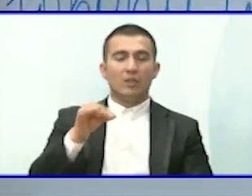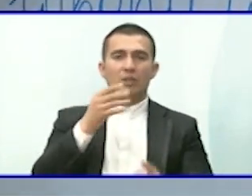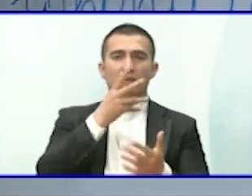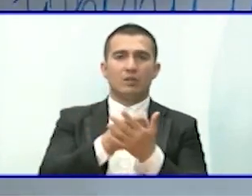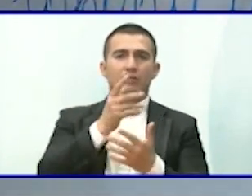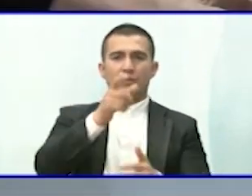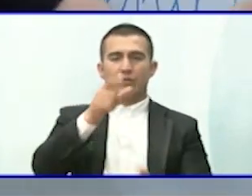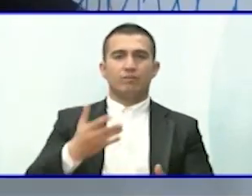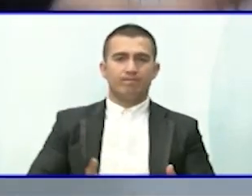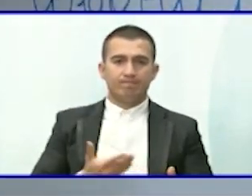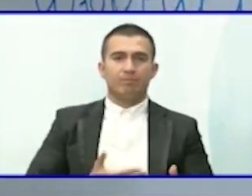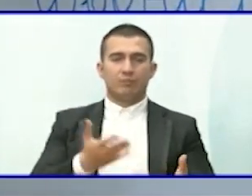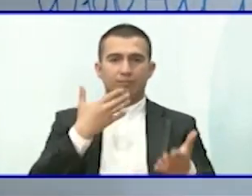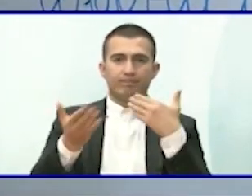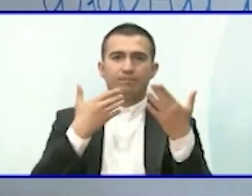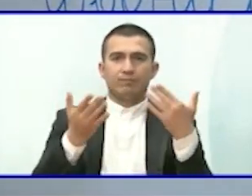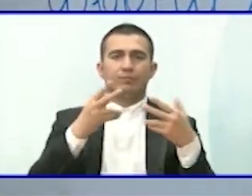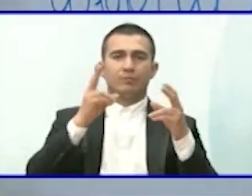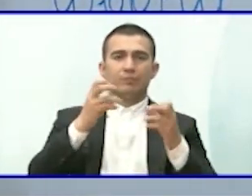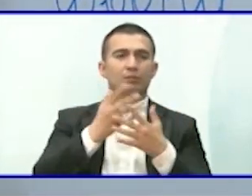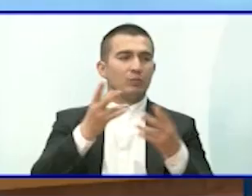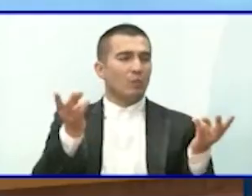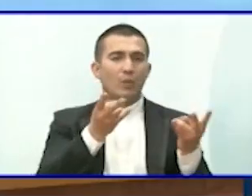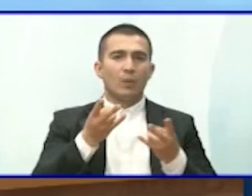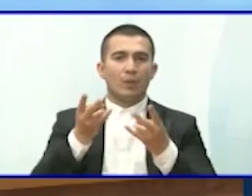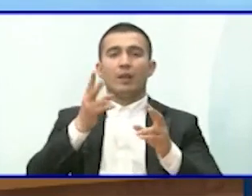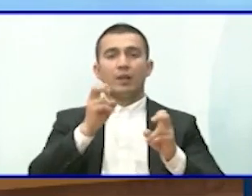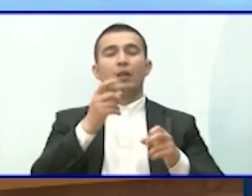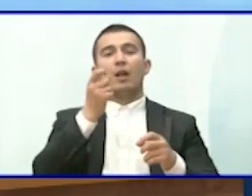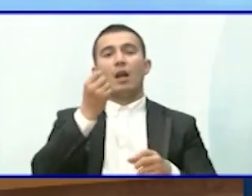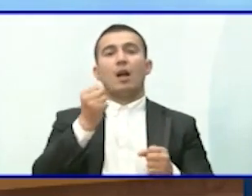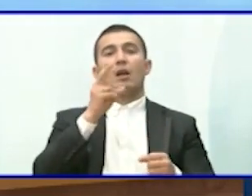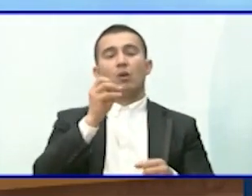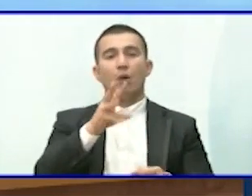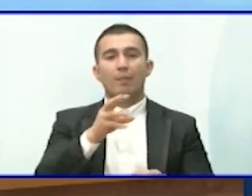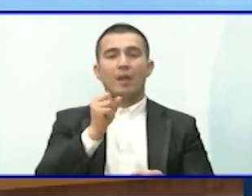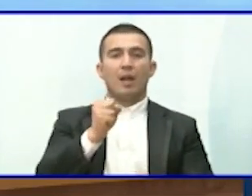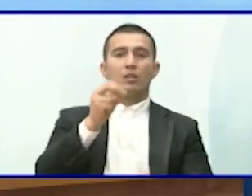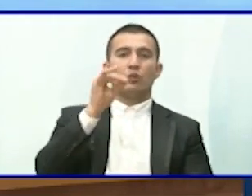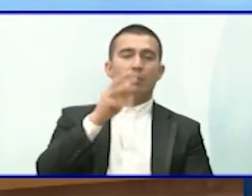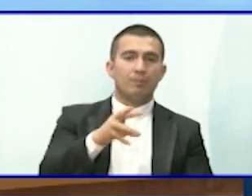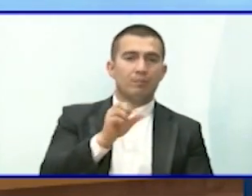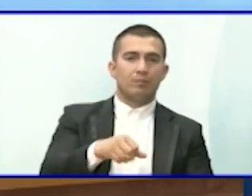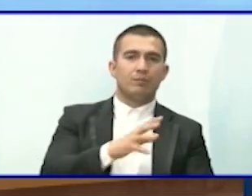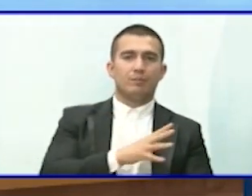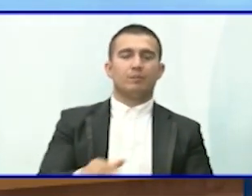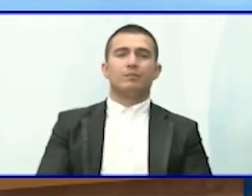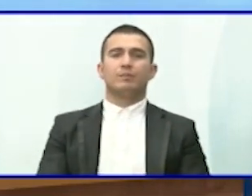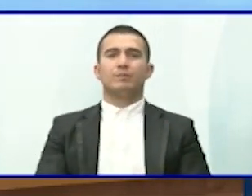предлогами о об отвечают на вопросы о ком и о чем